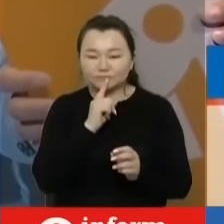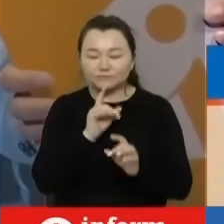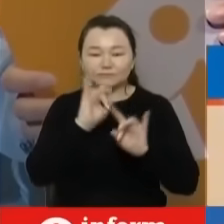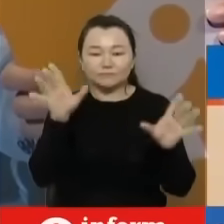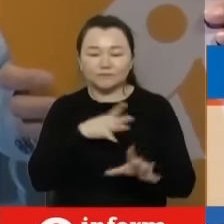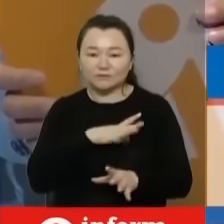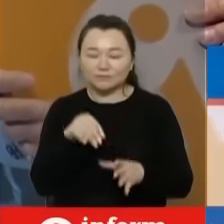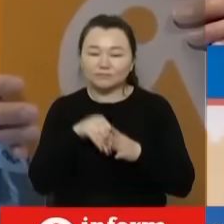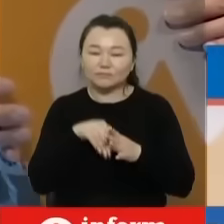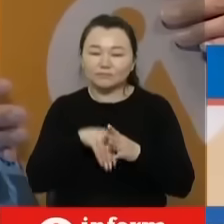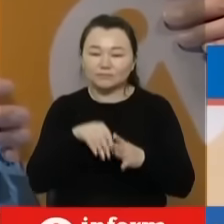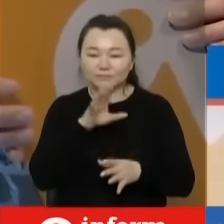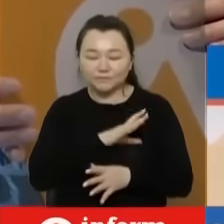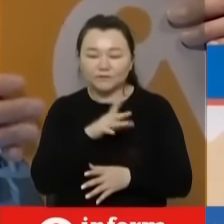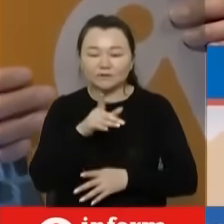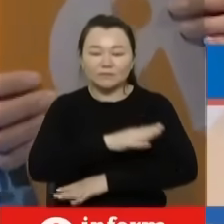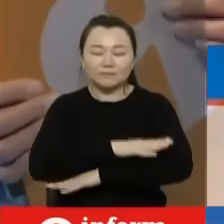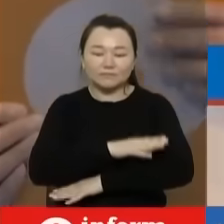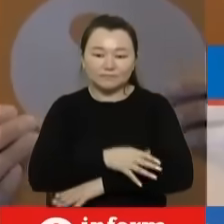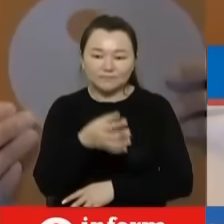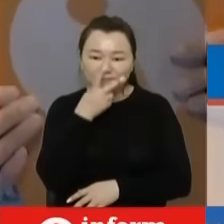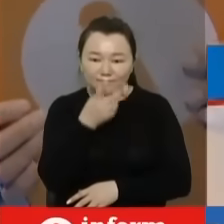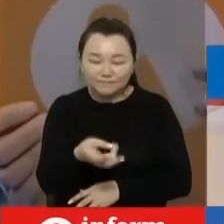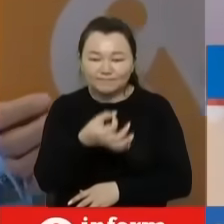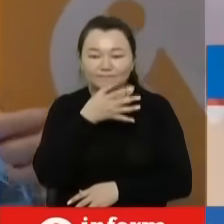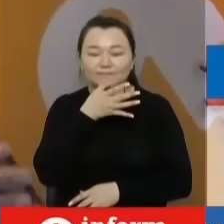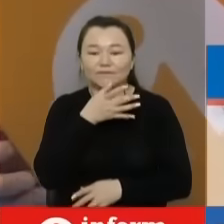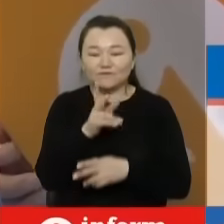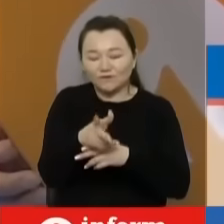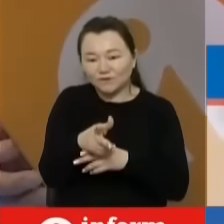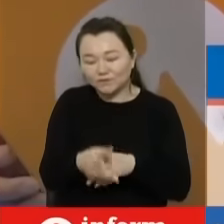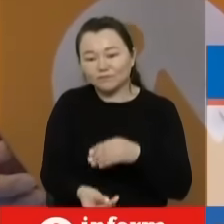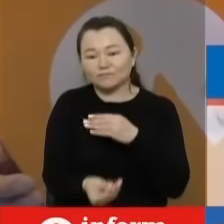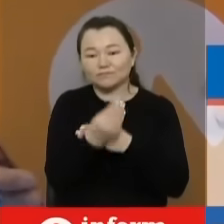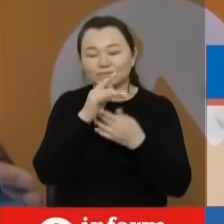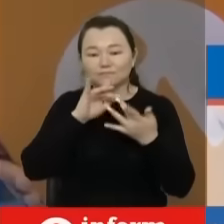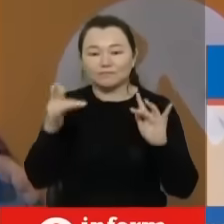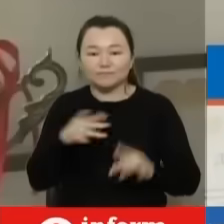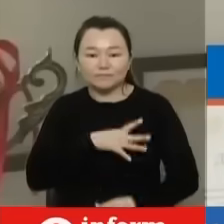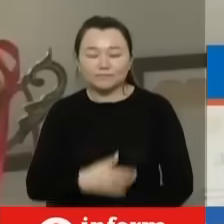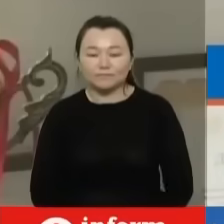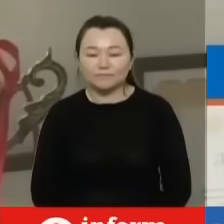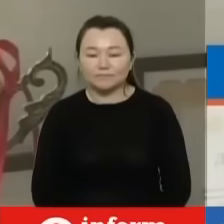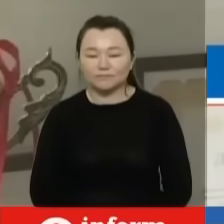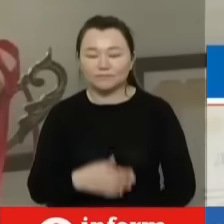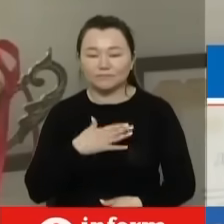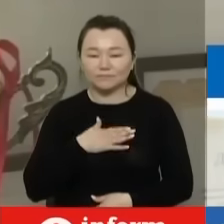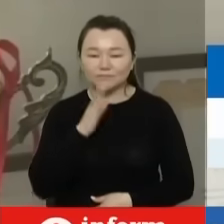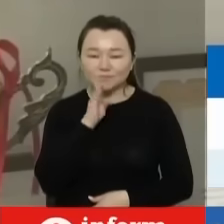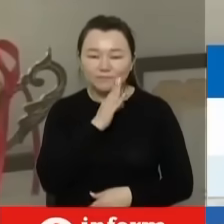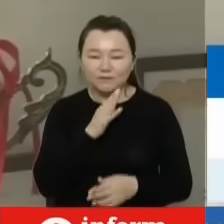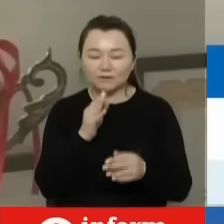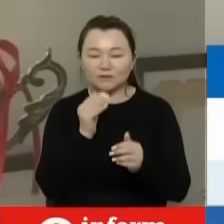жинап келген. Қаршадай баланың әрекетіне сүйсінген азаматтар оны видеоға түсіріп желіге жүктеген. Мен мамам